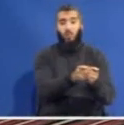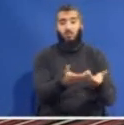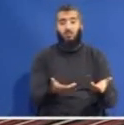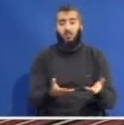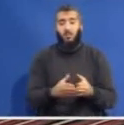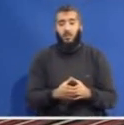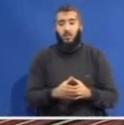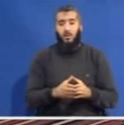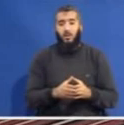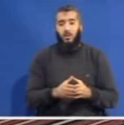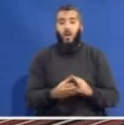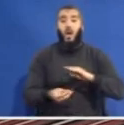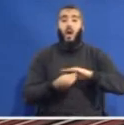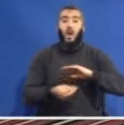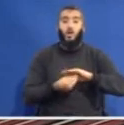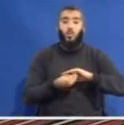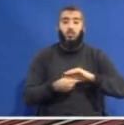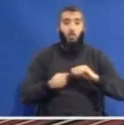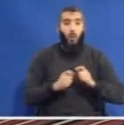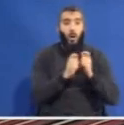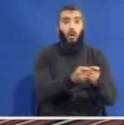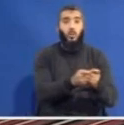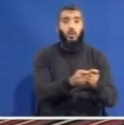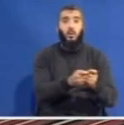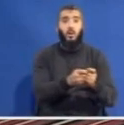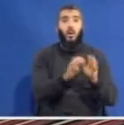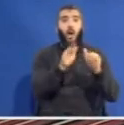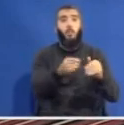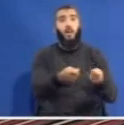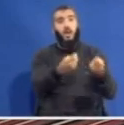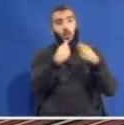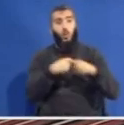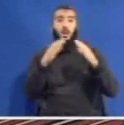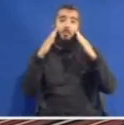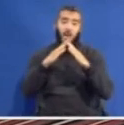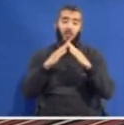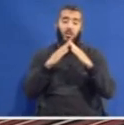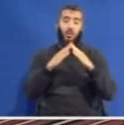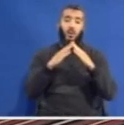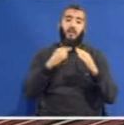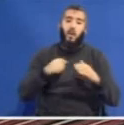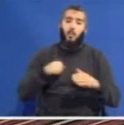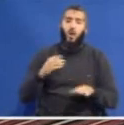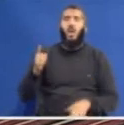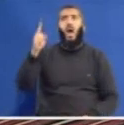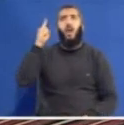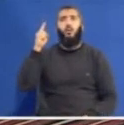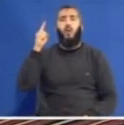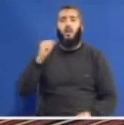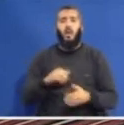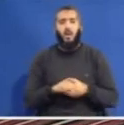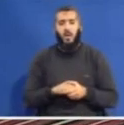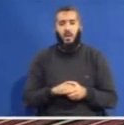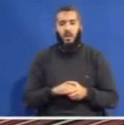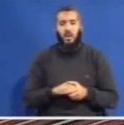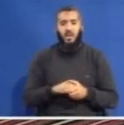ايوه. الرشوه هذه كي نمدها انايا ويعطوا لي بنا رفيع انا حالف بمينات وحالف بربي وحالف بلالك وقلت له